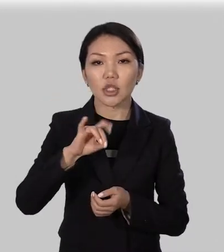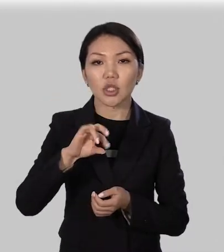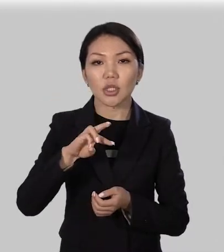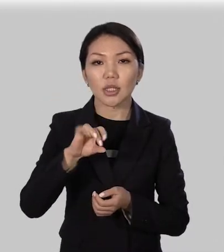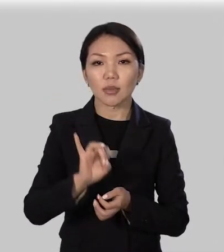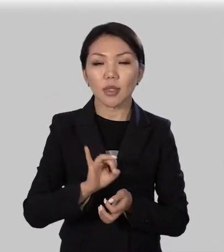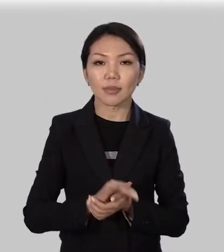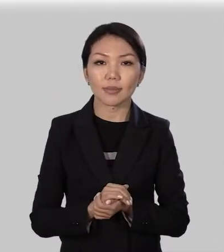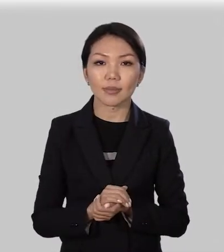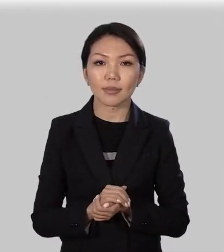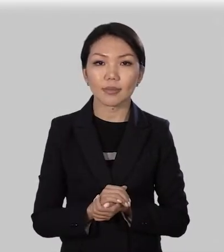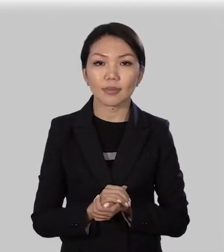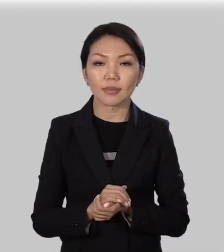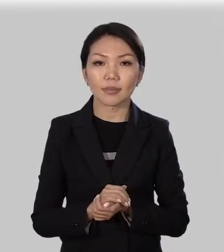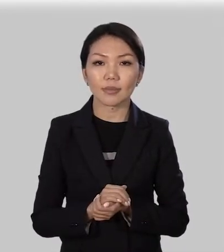Сочинительными.